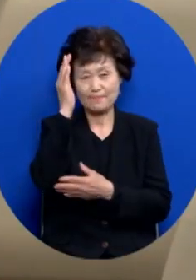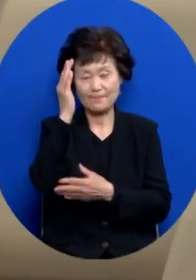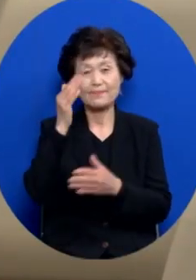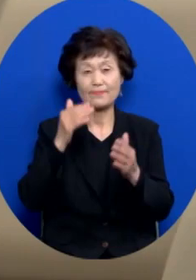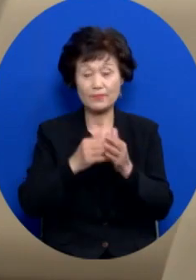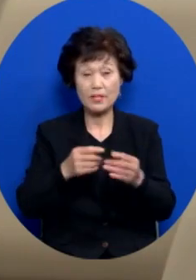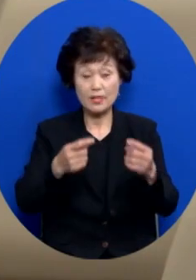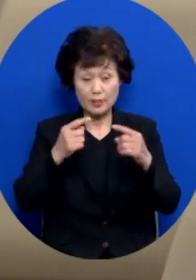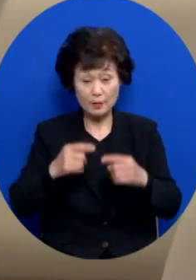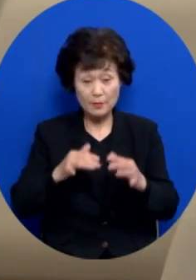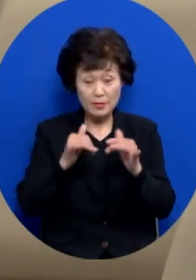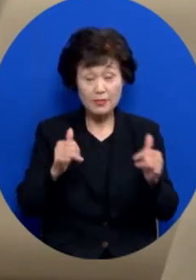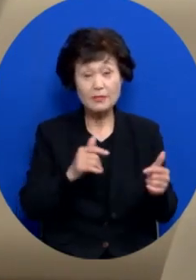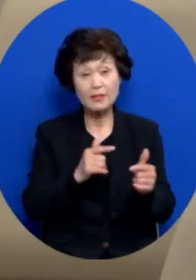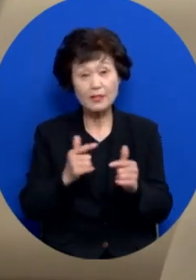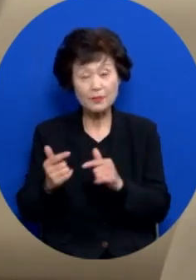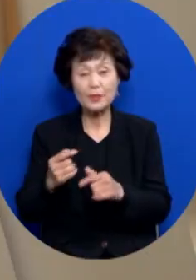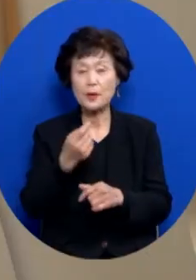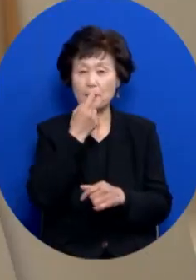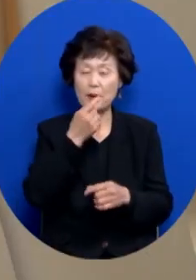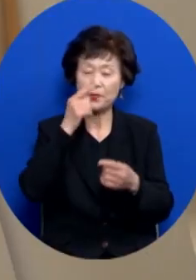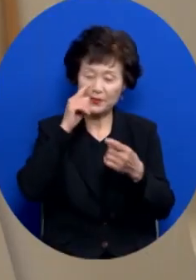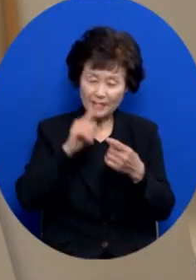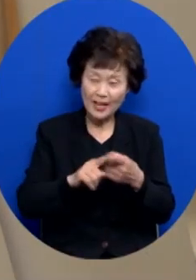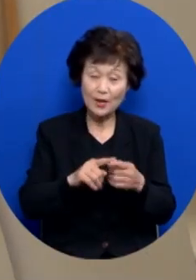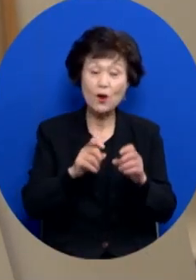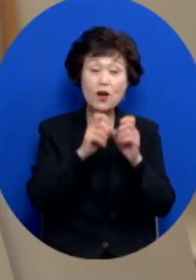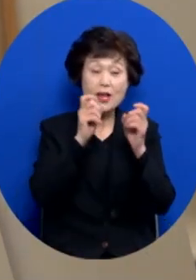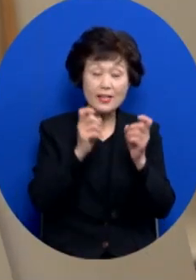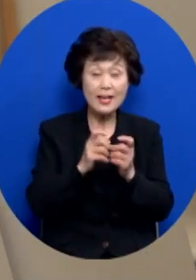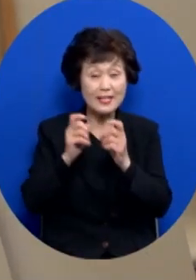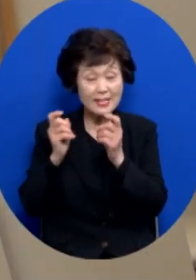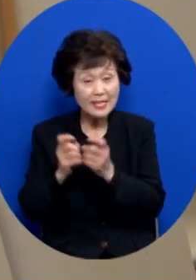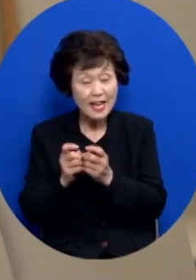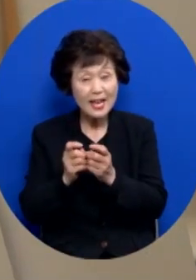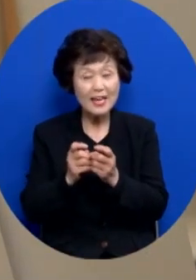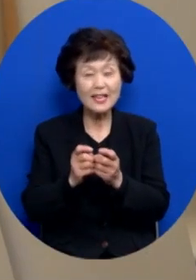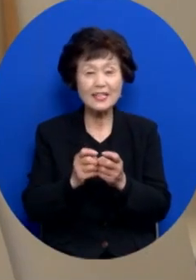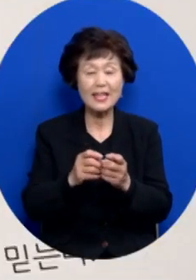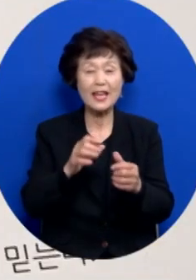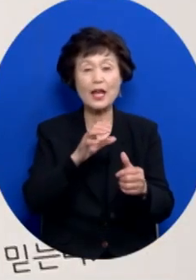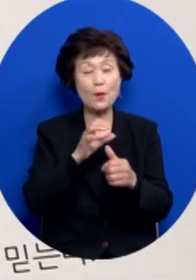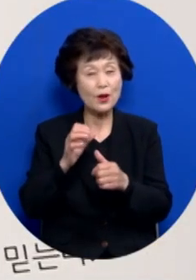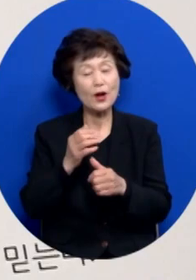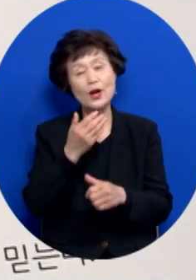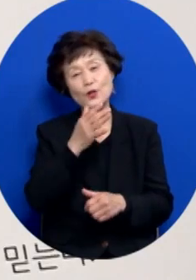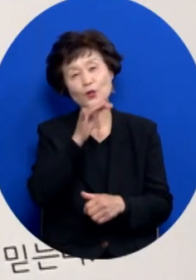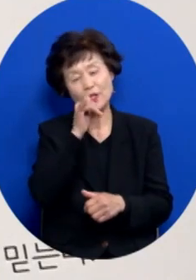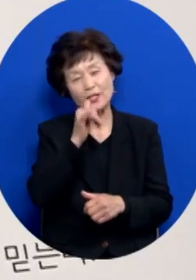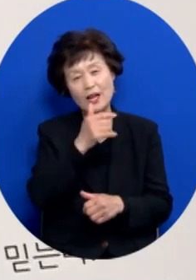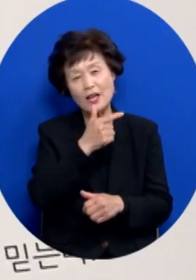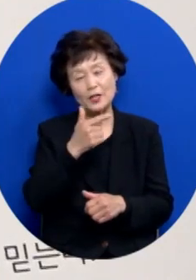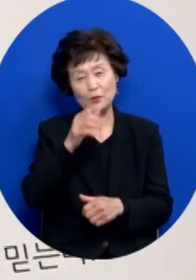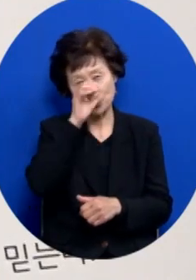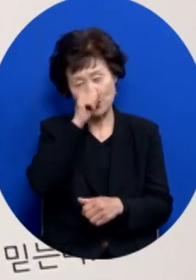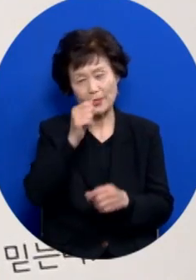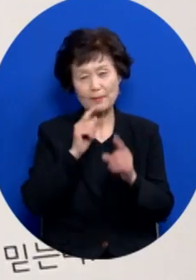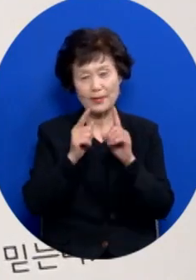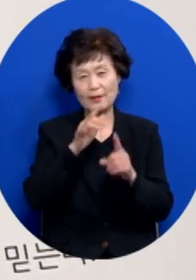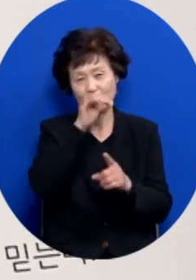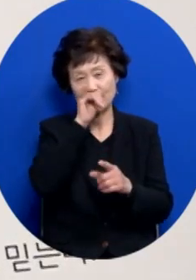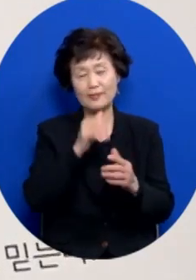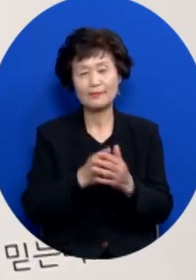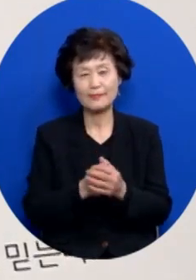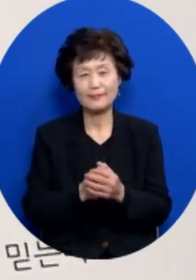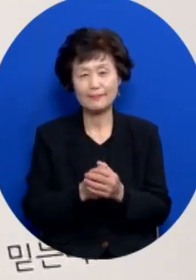참여한 목회자들은 세미나에서 배운 내용을 각 개인의 목회 현장에 적용할 수 있다는 게 가장 큰 장점이라고